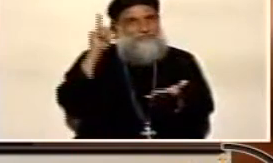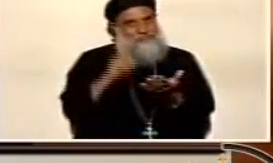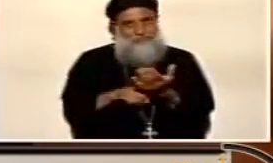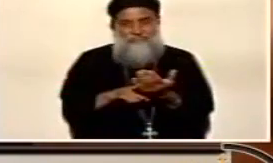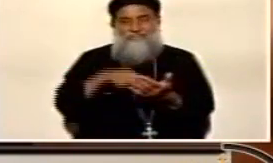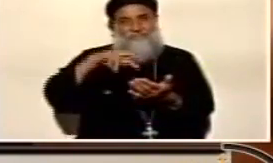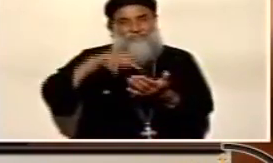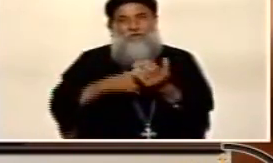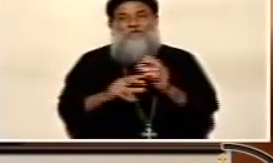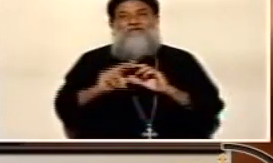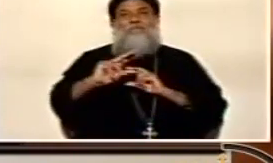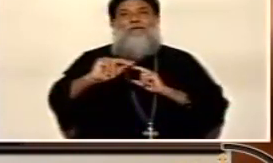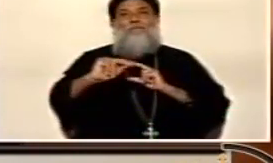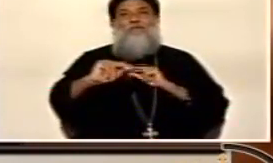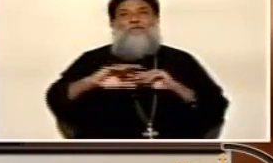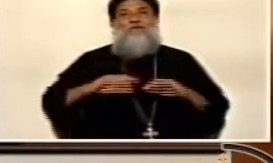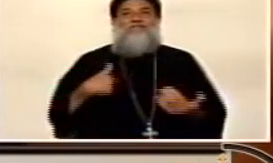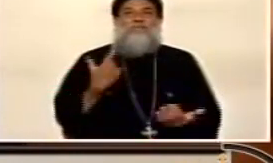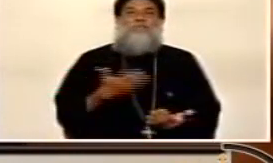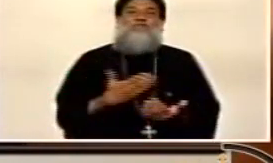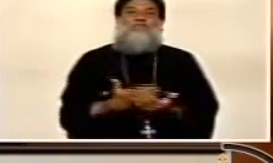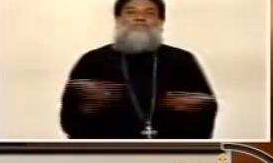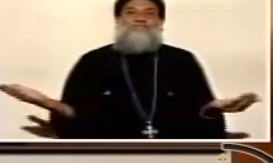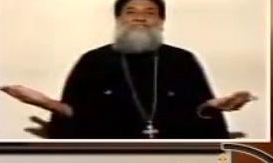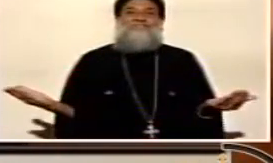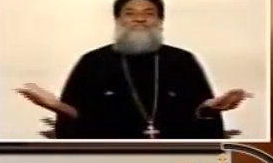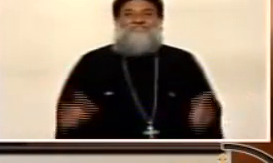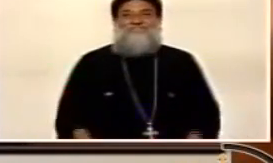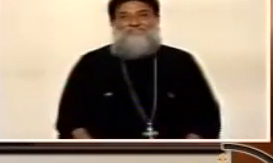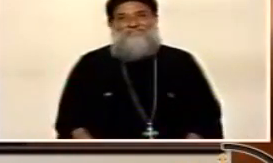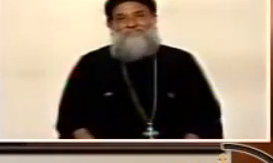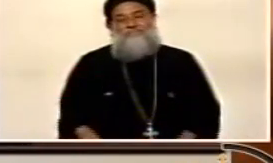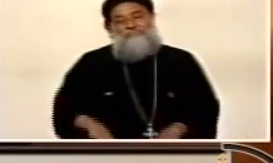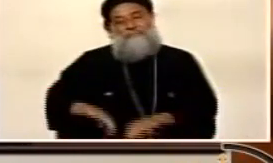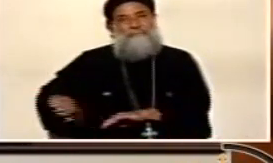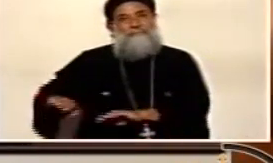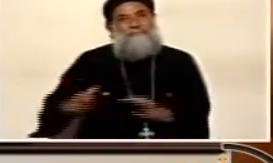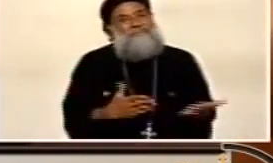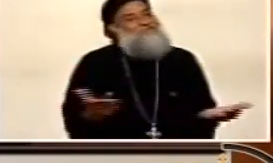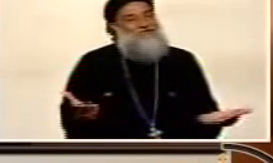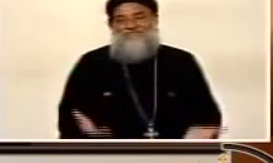بنعملش زيه. هي دي النقطة اللي تفرق،